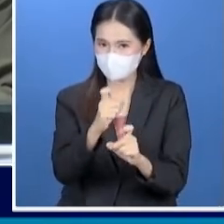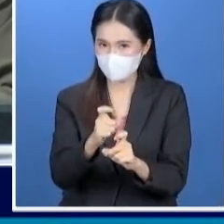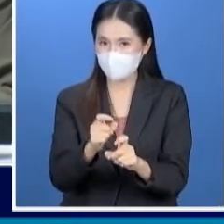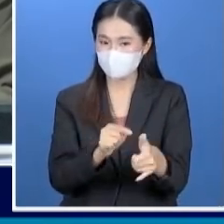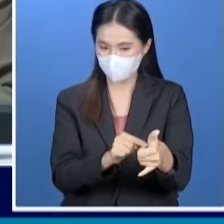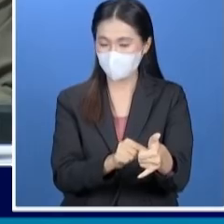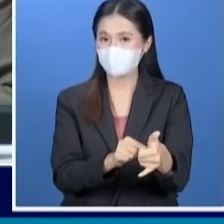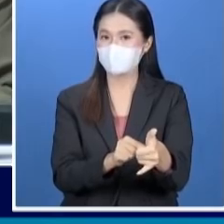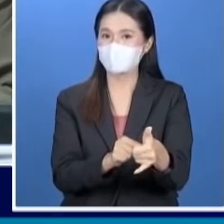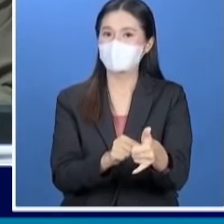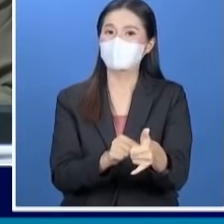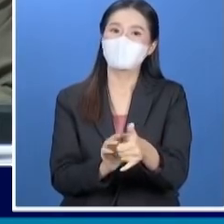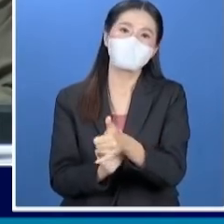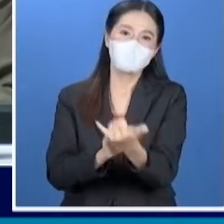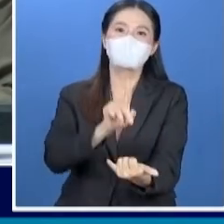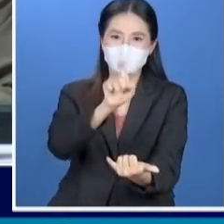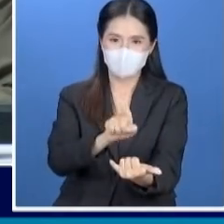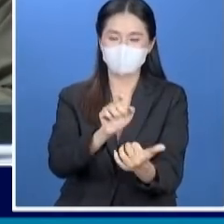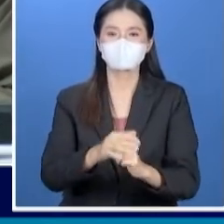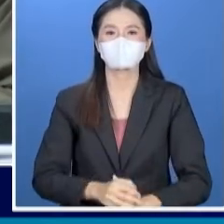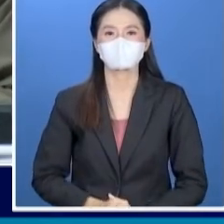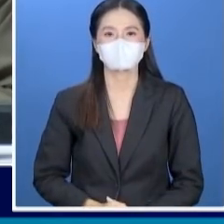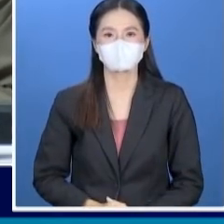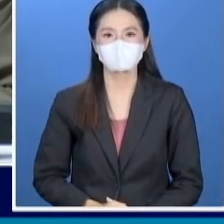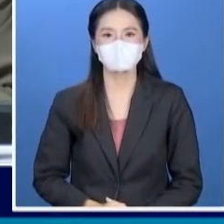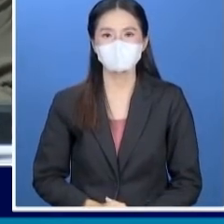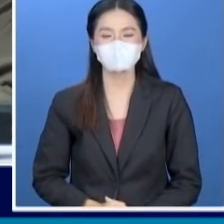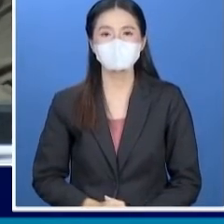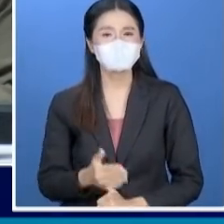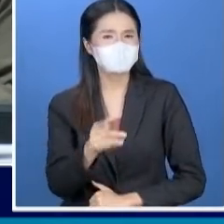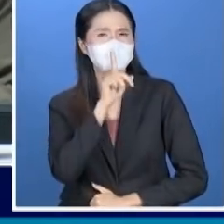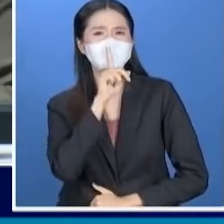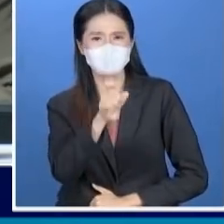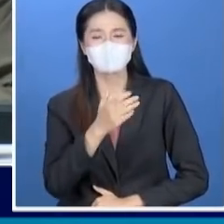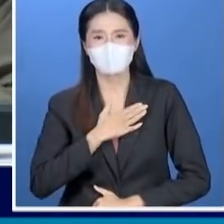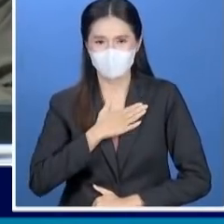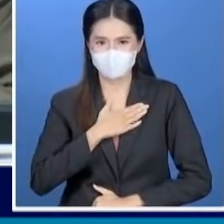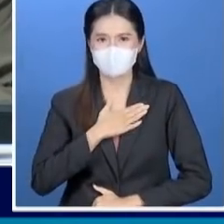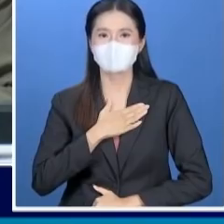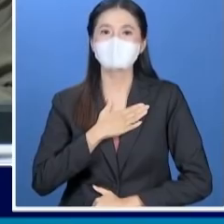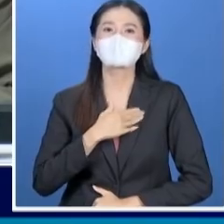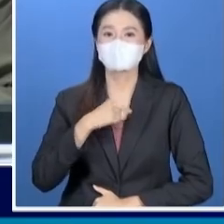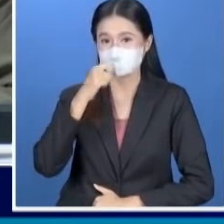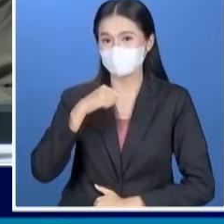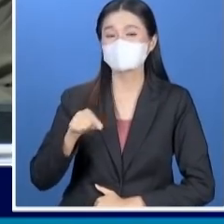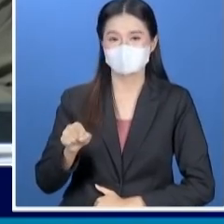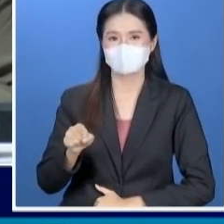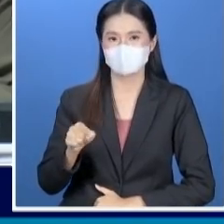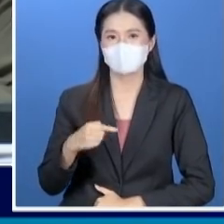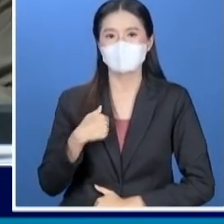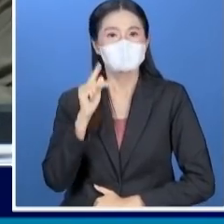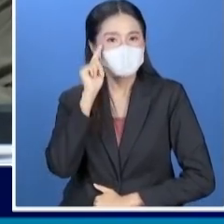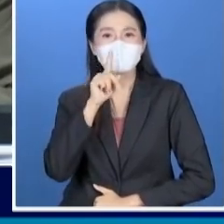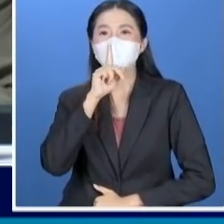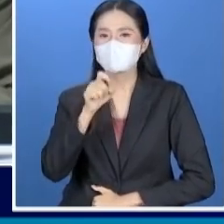ตุให้คุณแตงโมถึงแก่ความตายนะครับ ผู้ประชาการครับภูริพัฒน์จากไทยรัฐทีวีนะครับอยากจะให้ช่วยอ